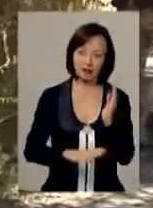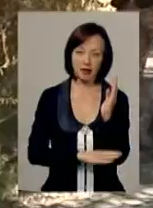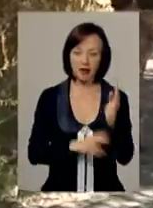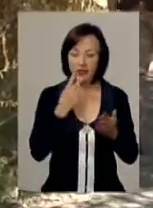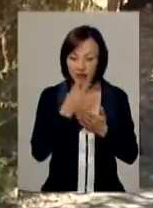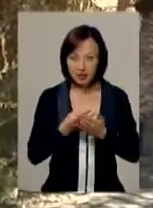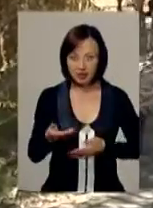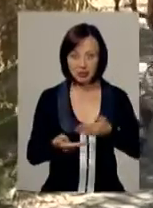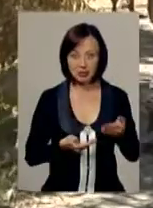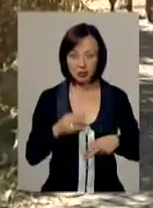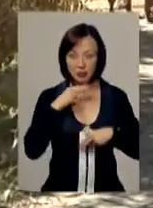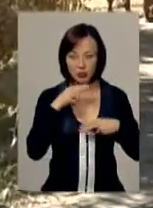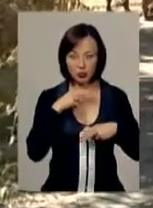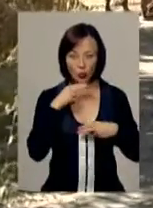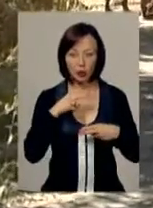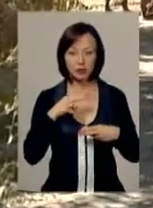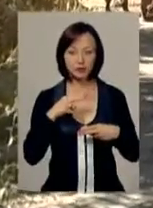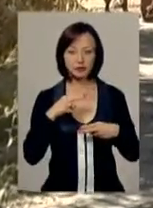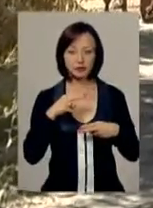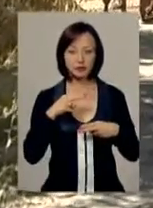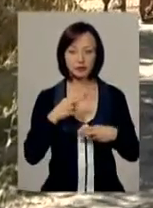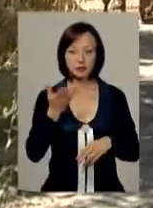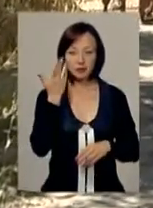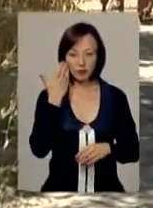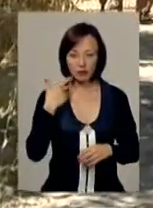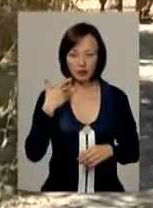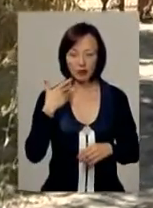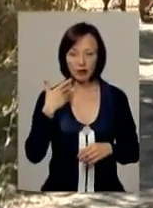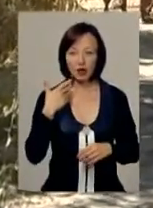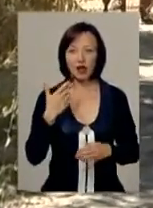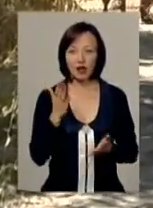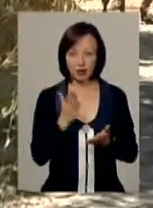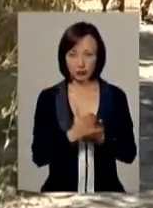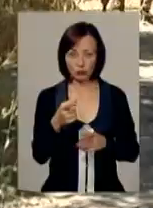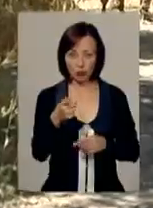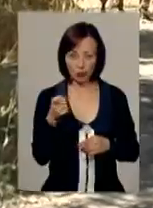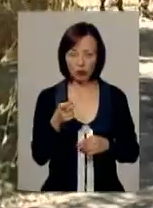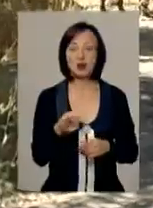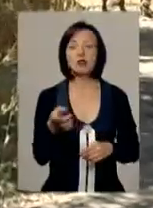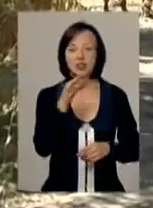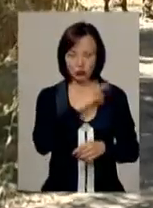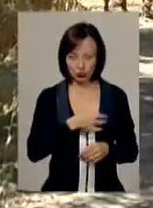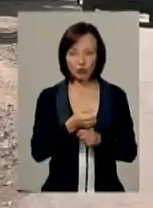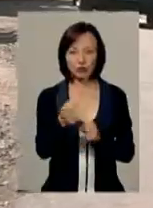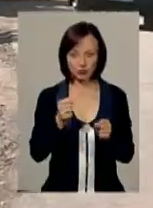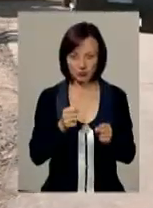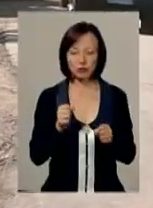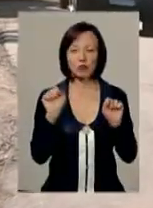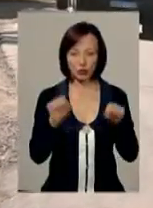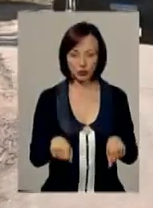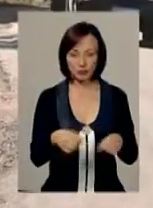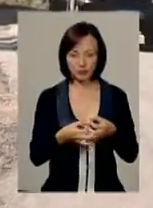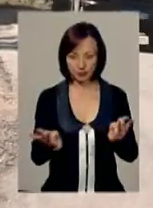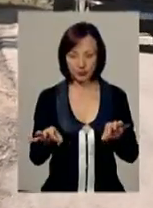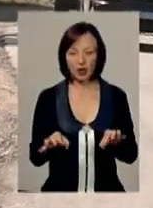ноги. При здійсненні збройного опору зброю приміняти на враження. 27